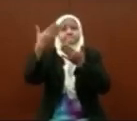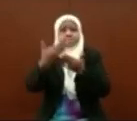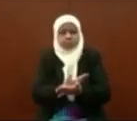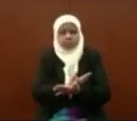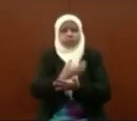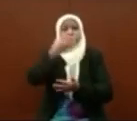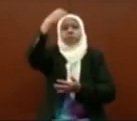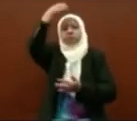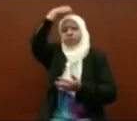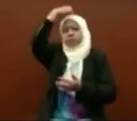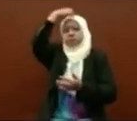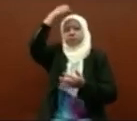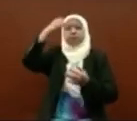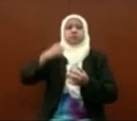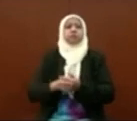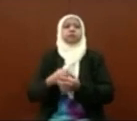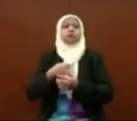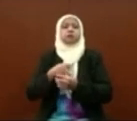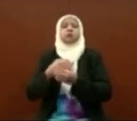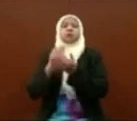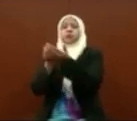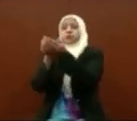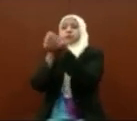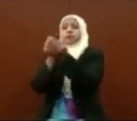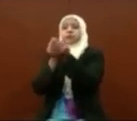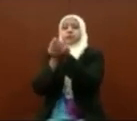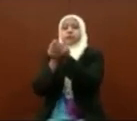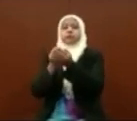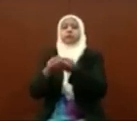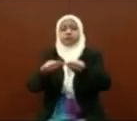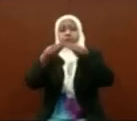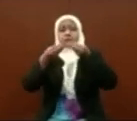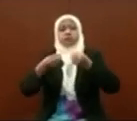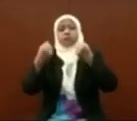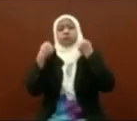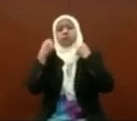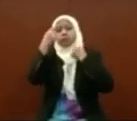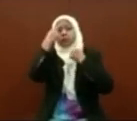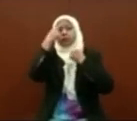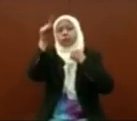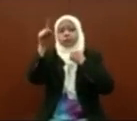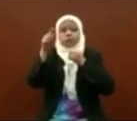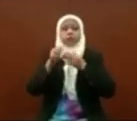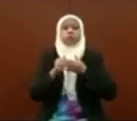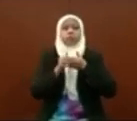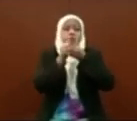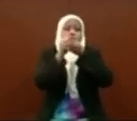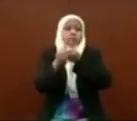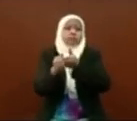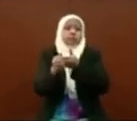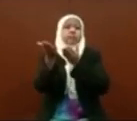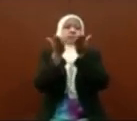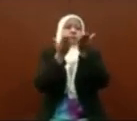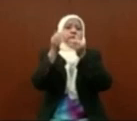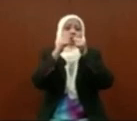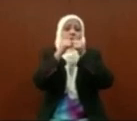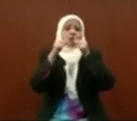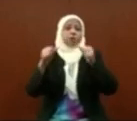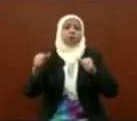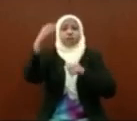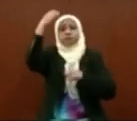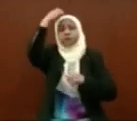saya mendoakan semoga informasi Datuk diberikan kekuatan untuk meneran wijen three peringatan awam dari selango